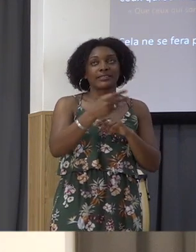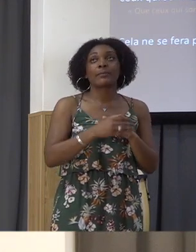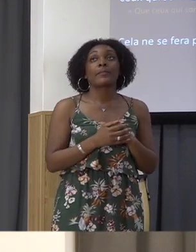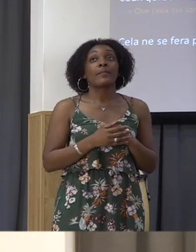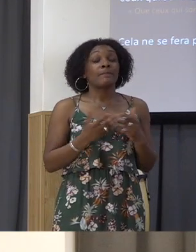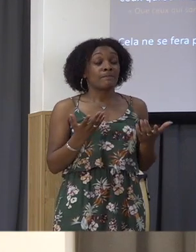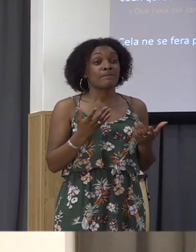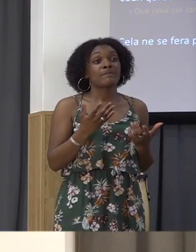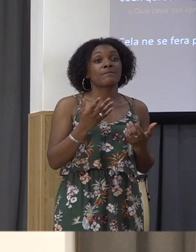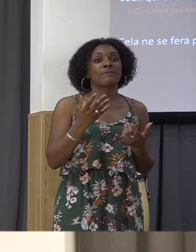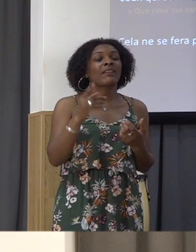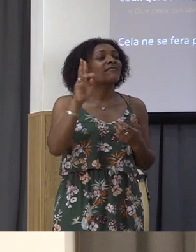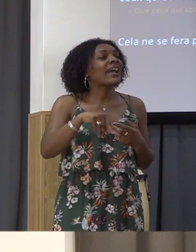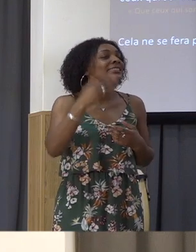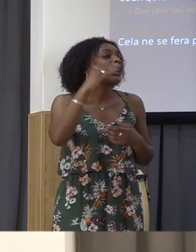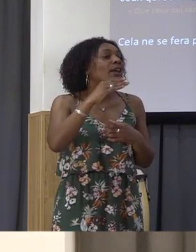n'a pas inventé les murmures.